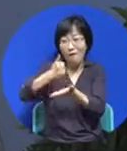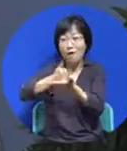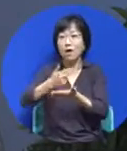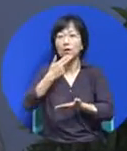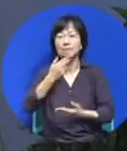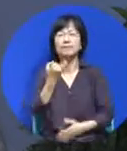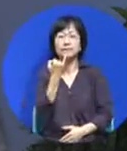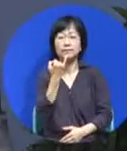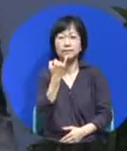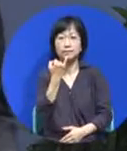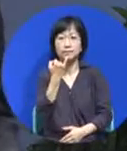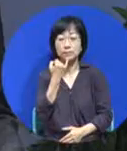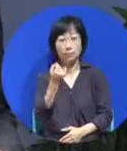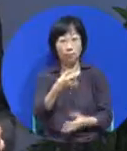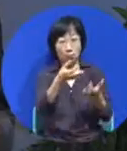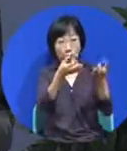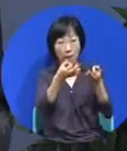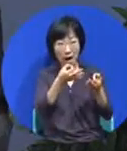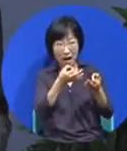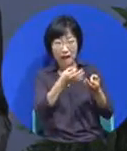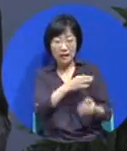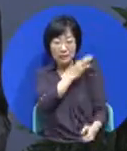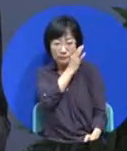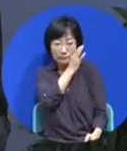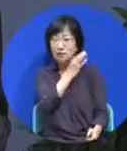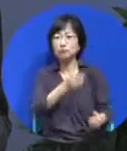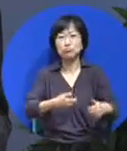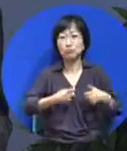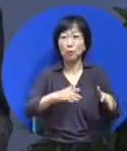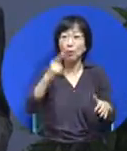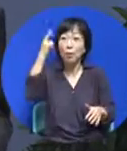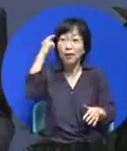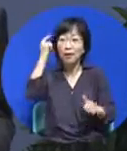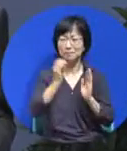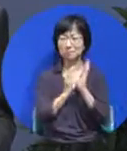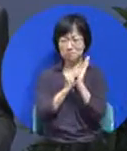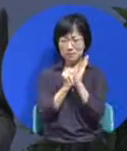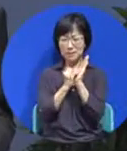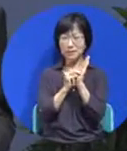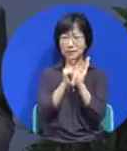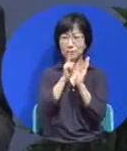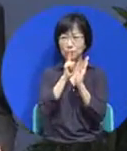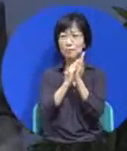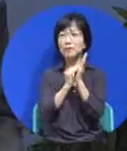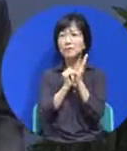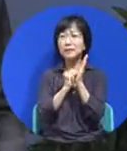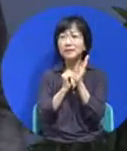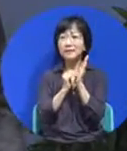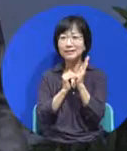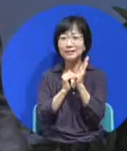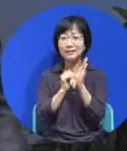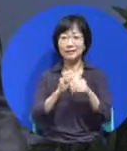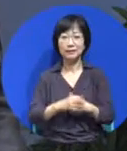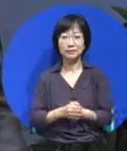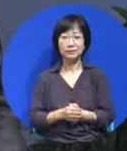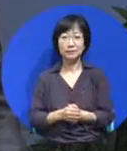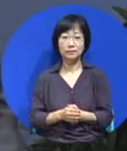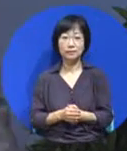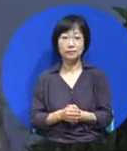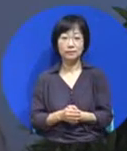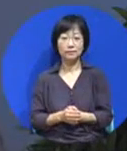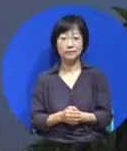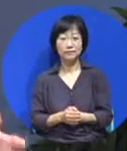mystery. 이거는 부끄러울 필요도 없습니다. 비밀이니까요. There's no need to be embarrassed about it either 그렇죠? because it's a mystery. 어떤 사람 뭐 교회 다니는 게 부끄럽다는데